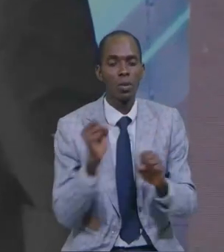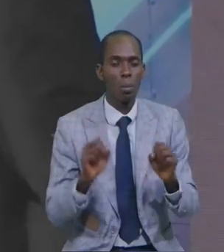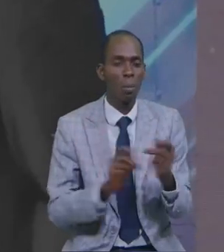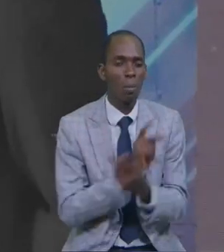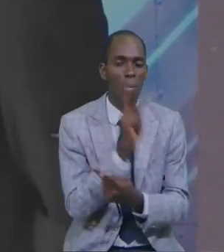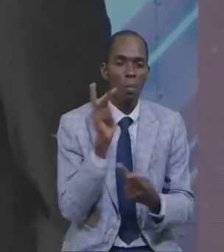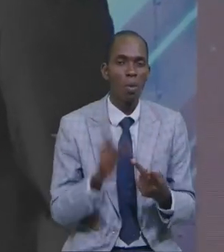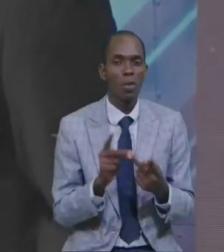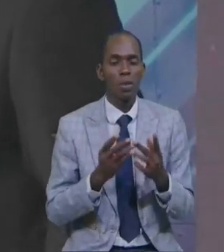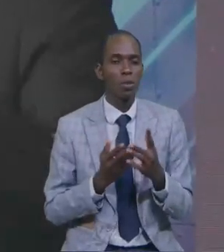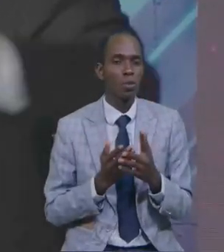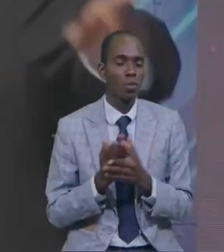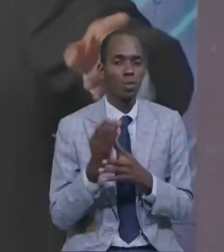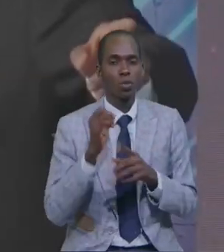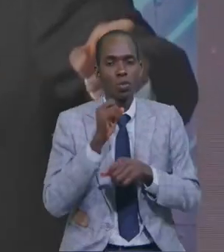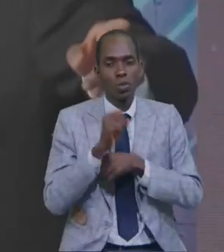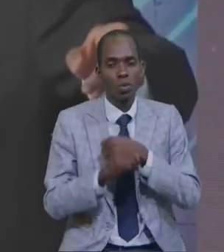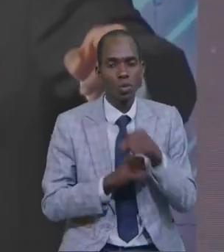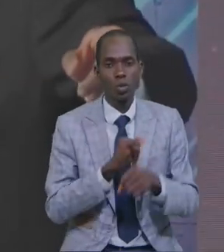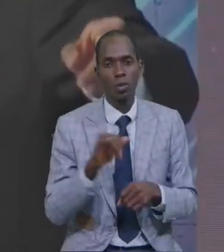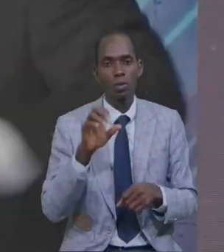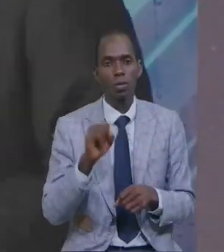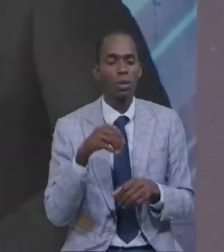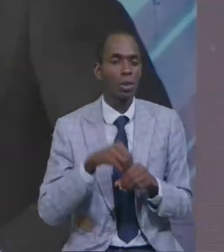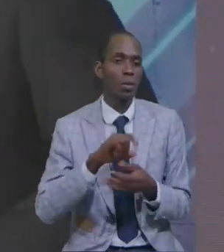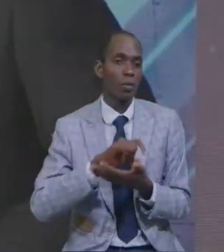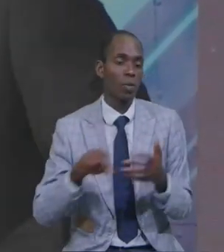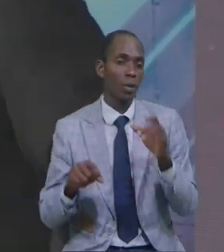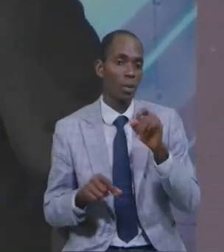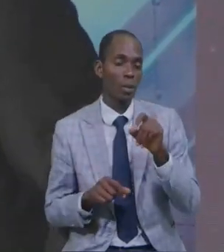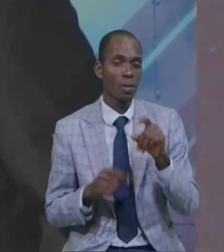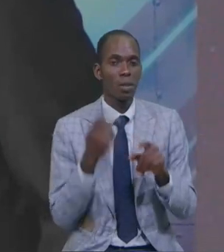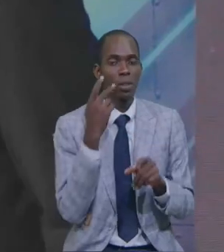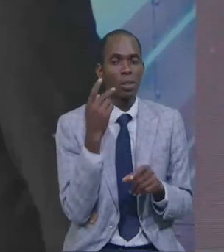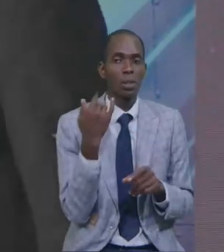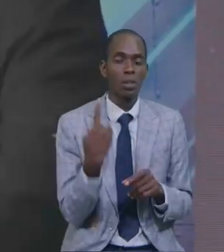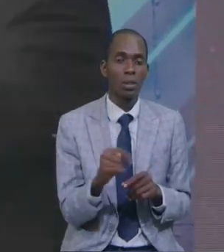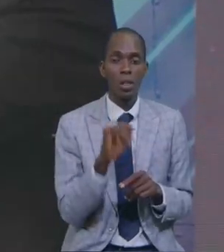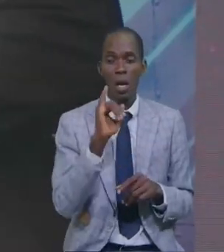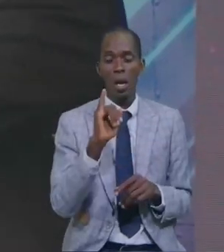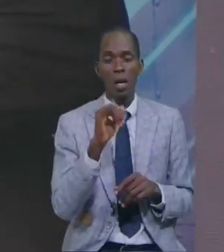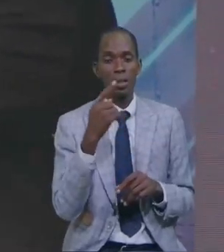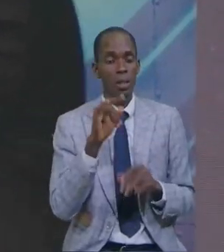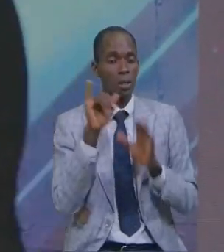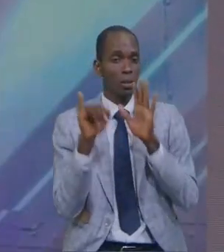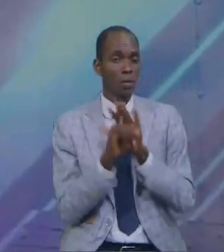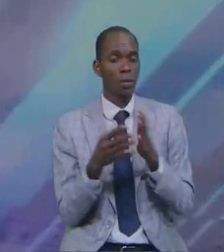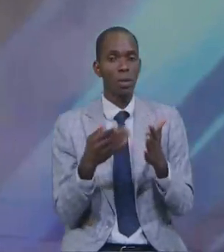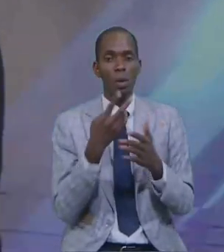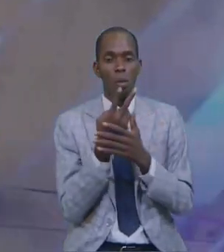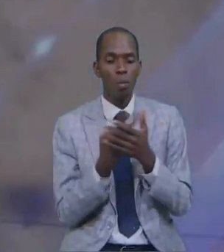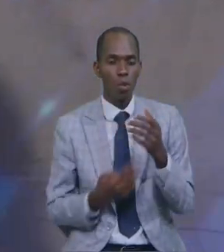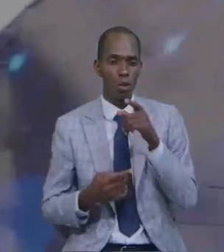ici. Car celui qui sanctifie et ceux qui sont sanctifiés sont tous